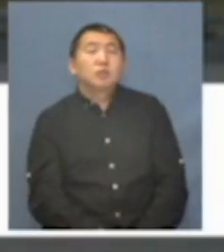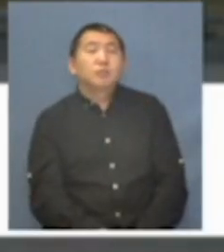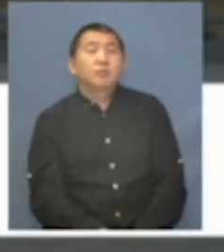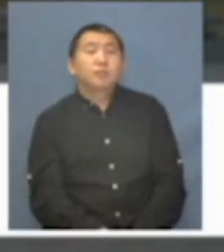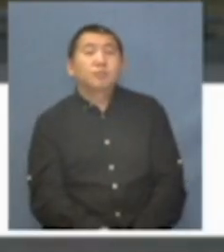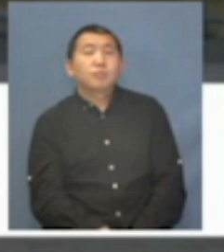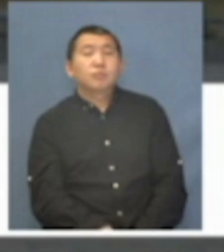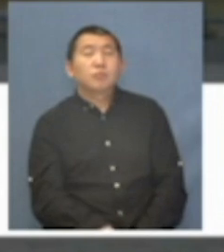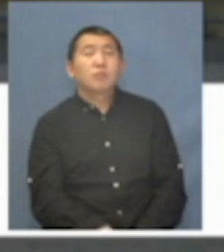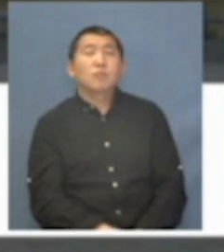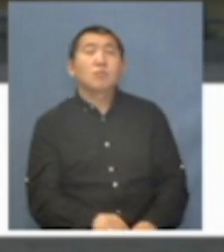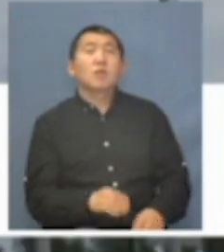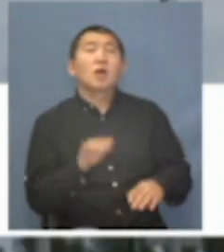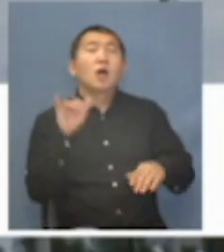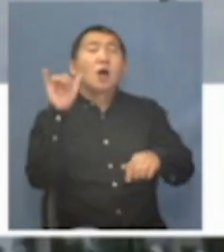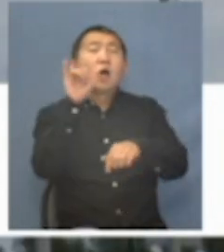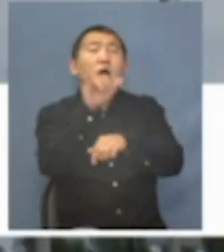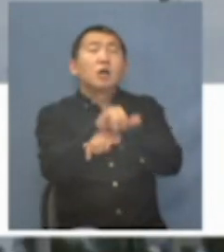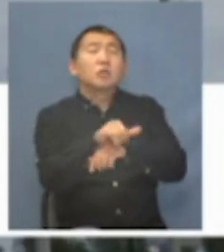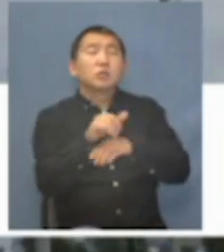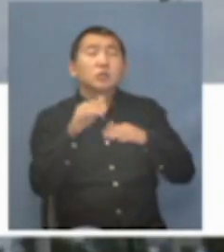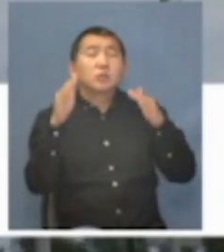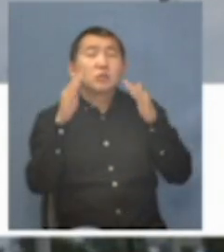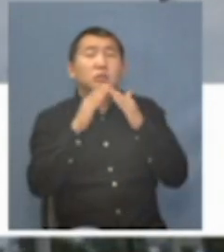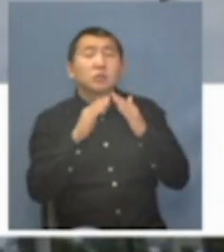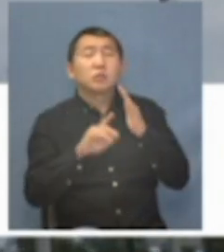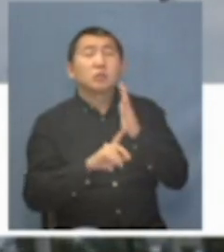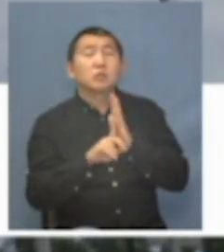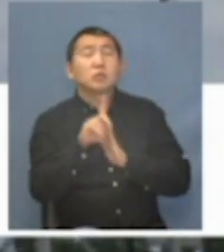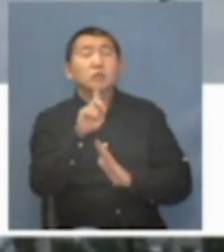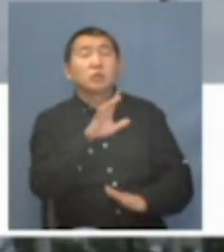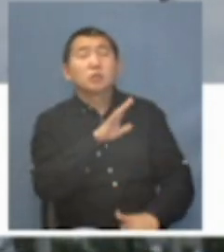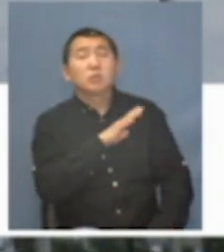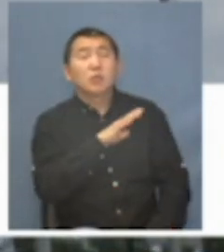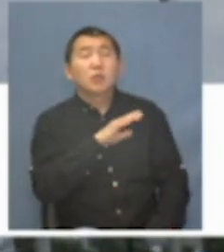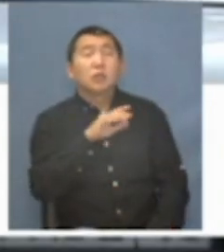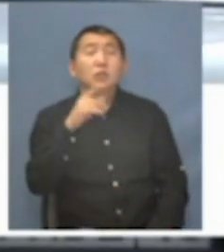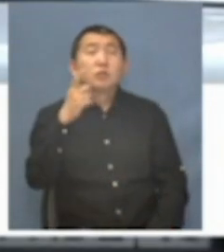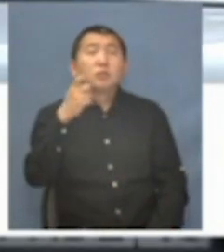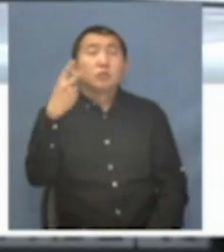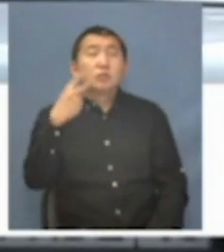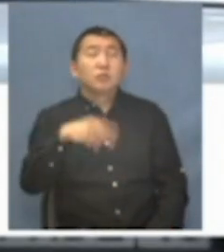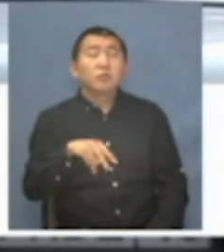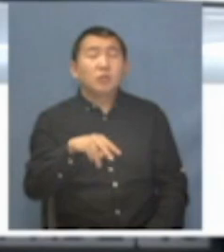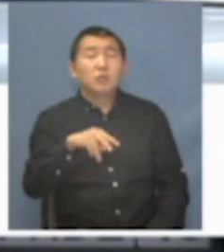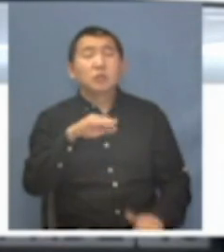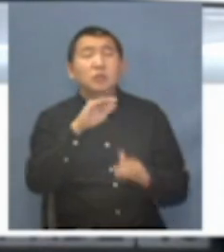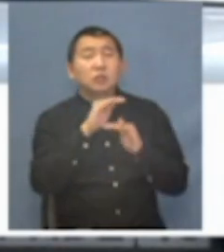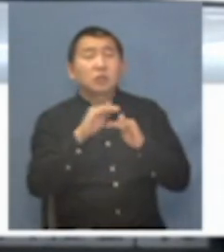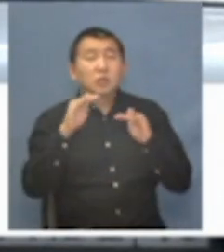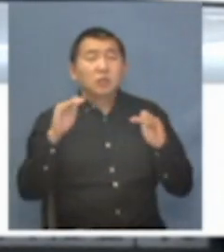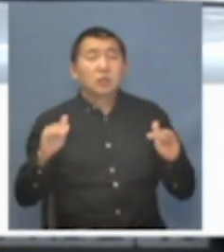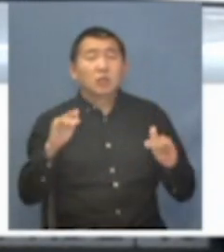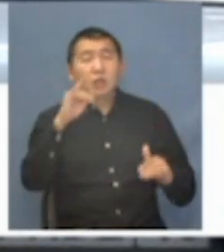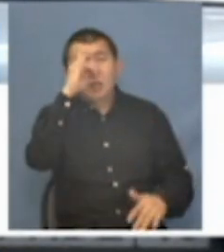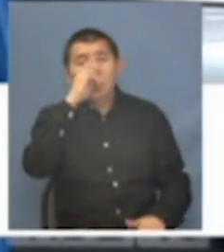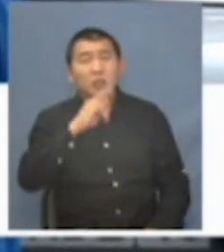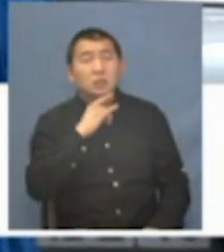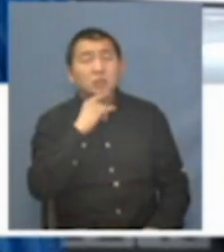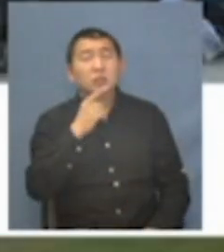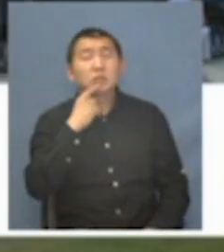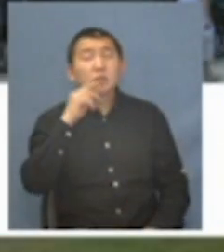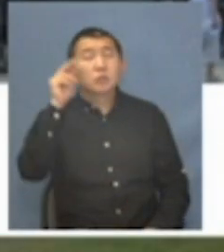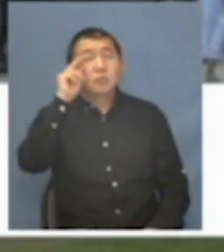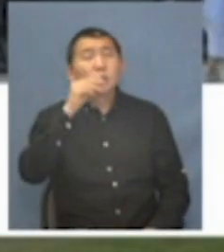Қонақжай отбасы жобасы 15 маусым күні басталған болатын. Осы жолы 120 оқушы мемлекеттік тілді меңгеруге ниет білдірген.